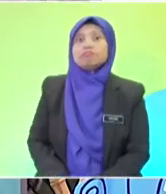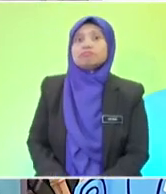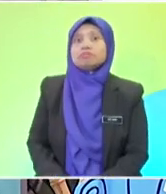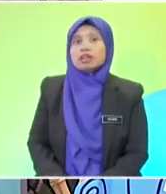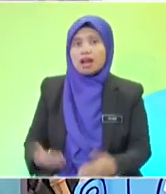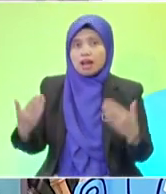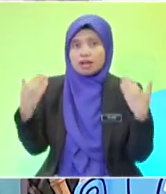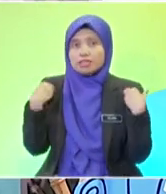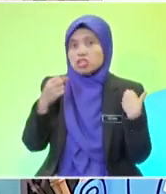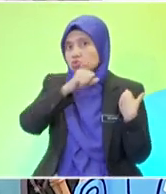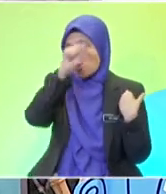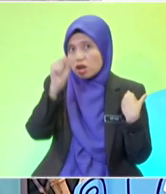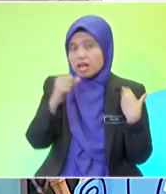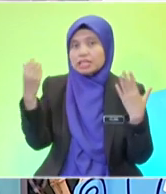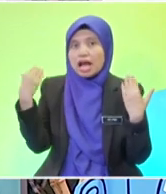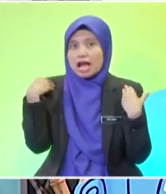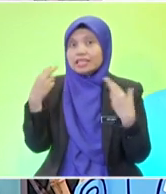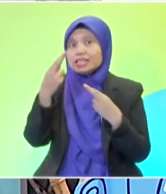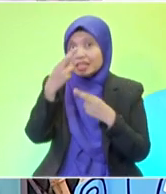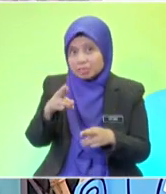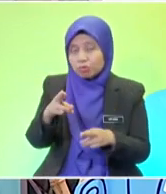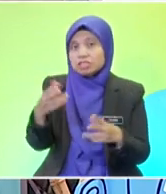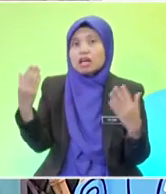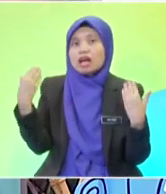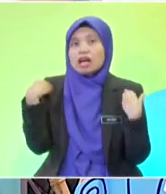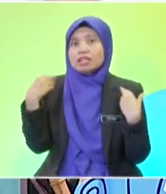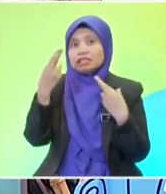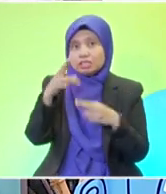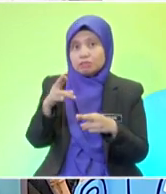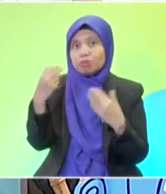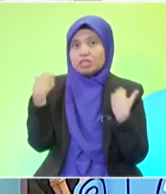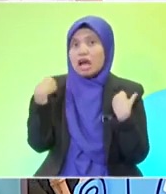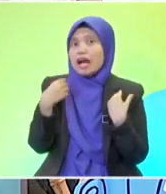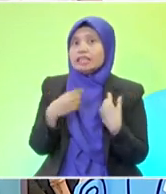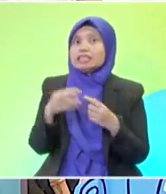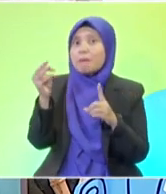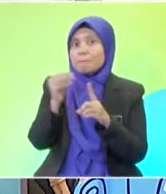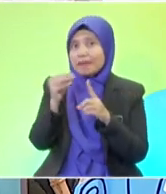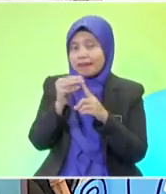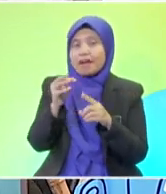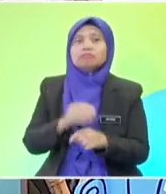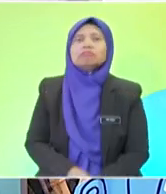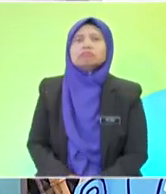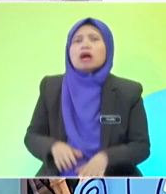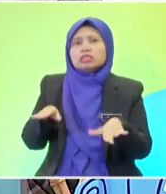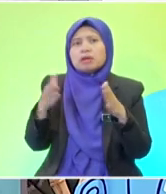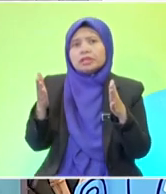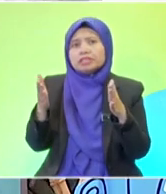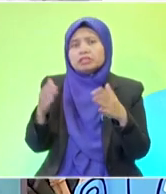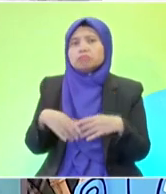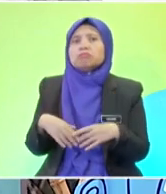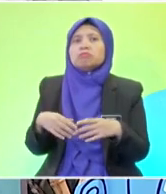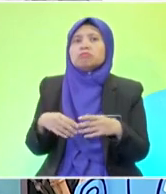ada soal lain ada respon ada respon Aduh mati tuh macam